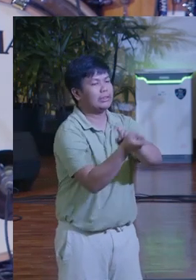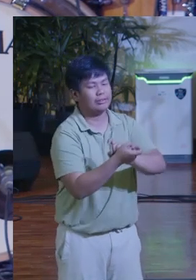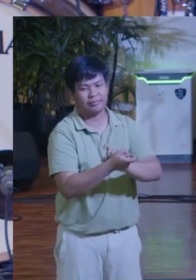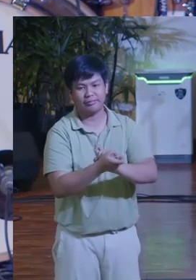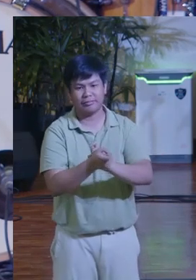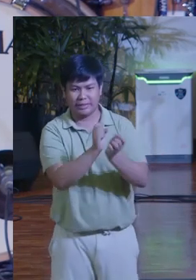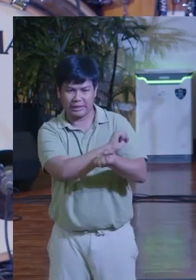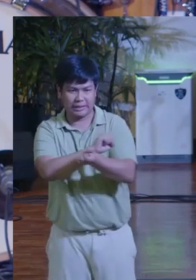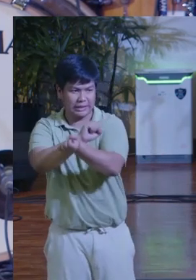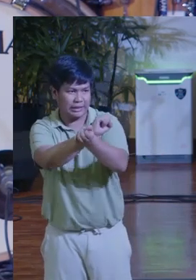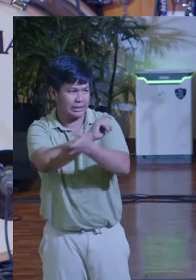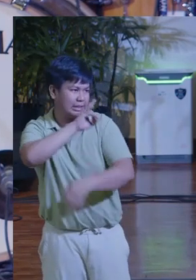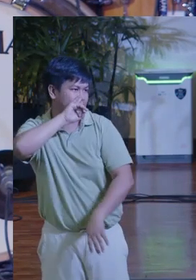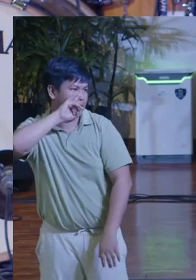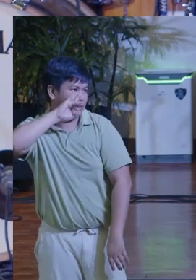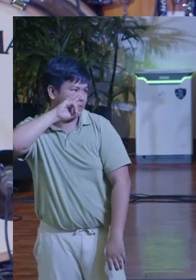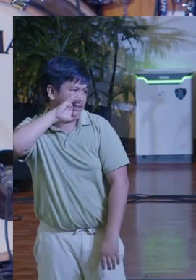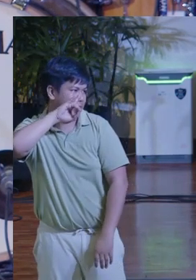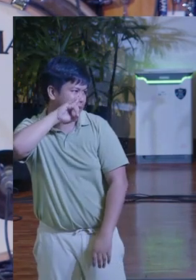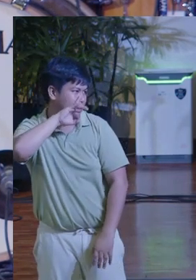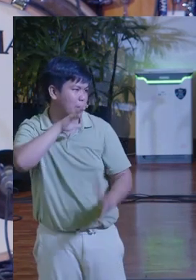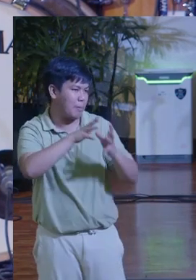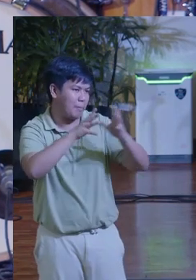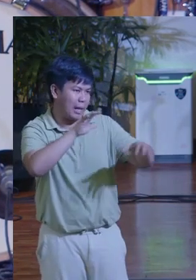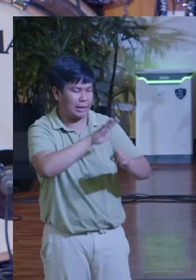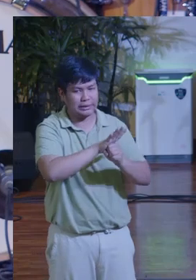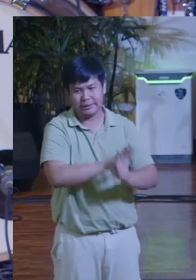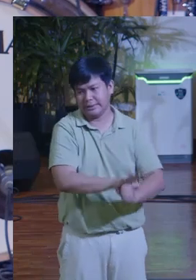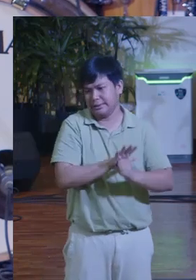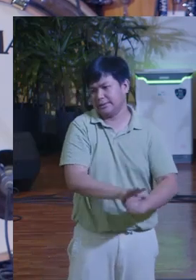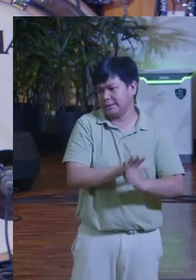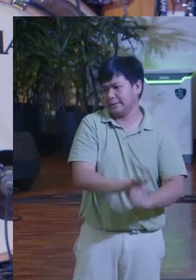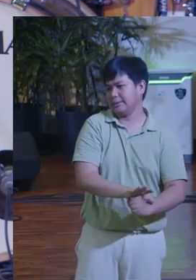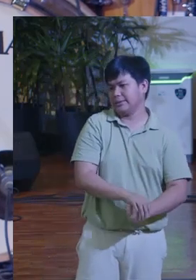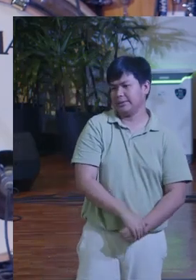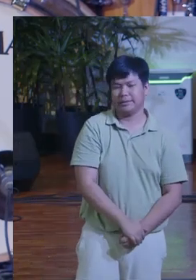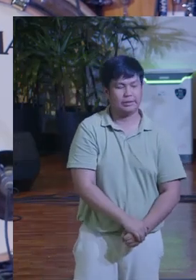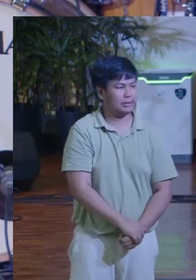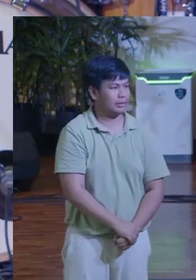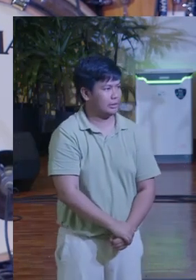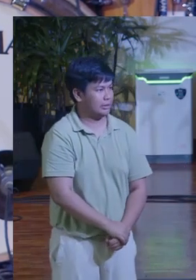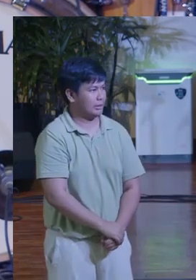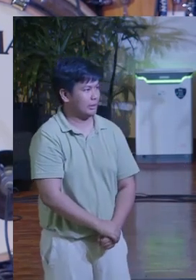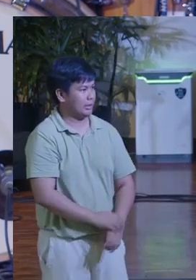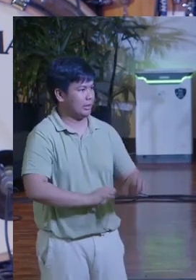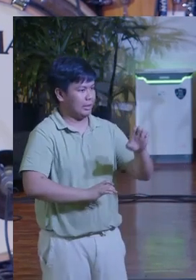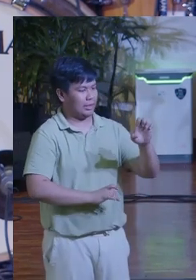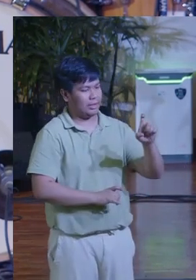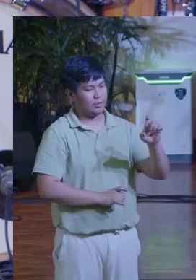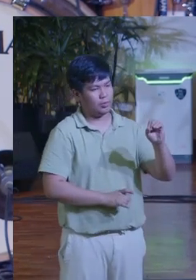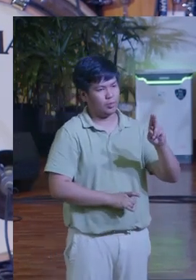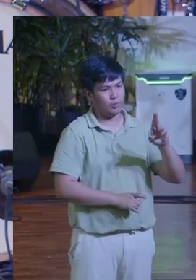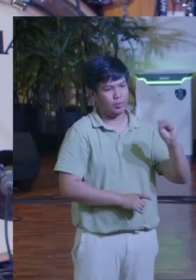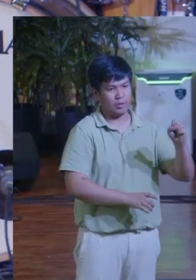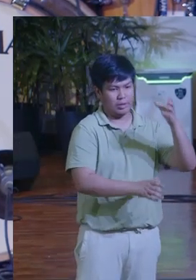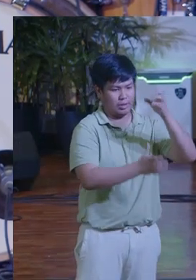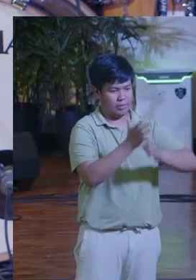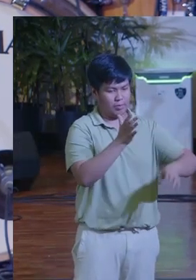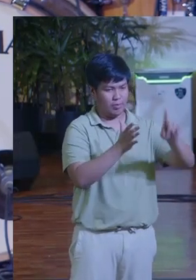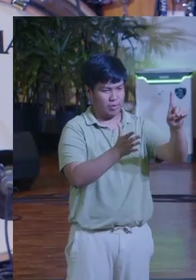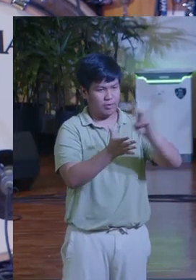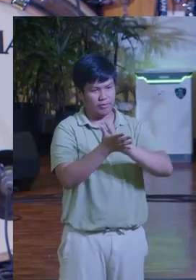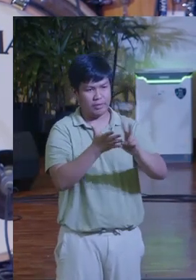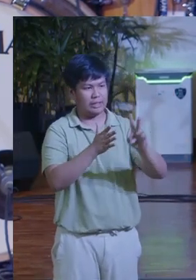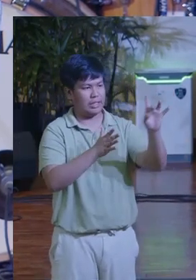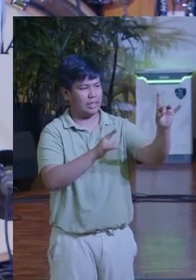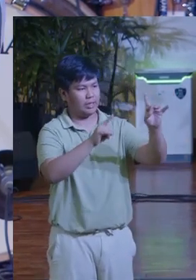at isinailalim sa matinding hirap. So sa Exodus chapter 1, verses 8